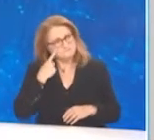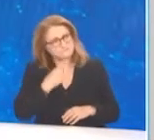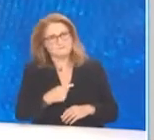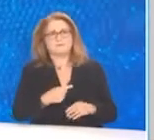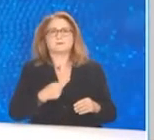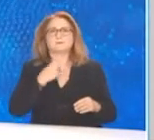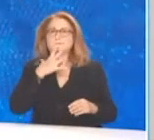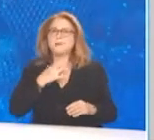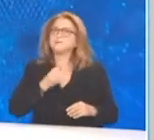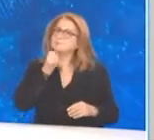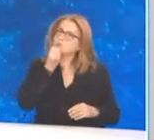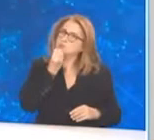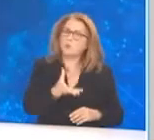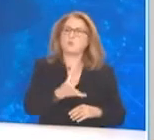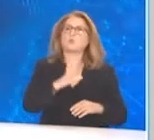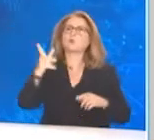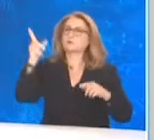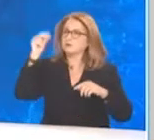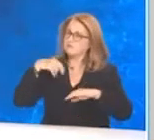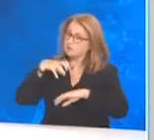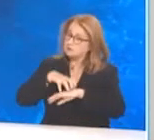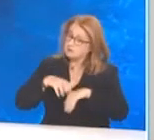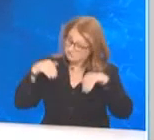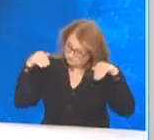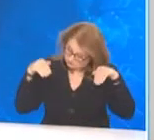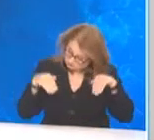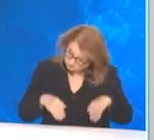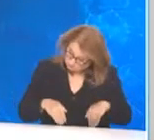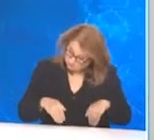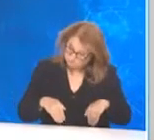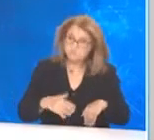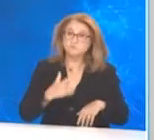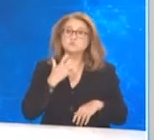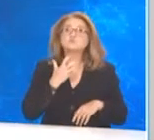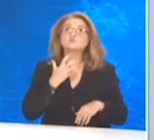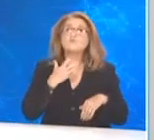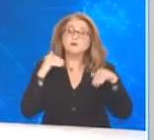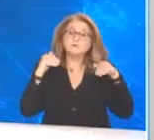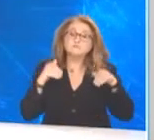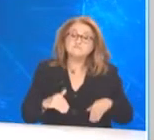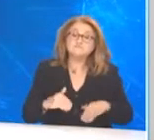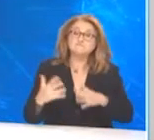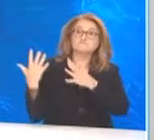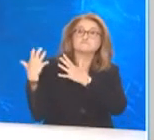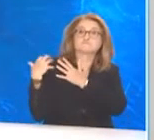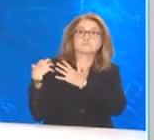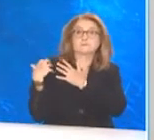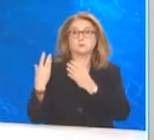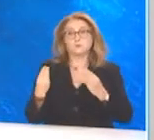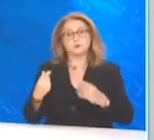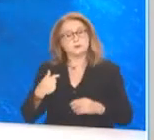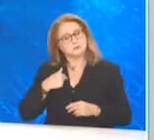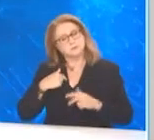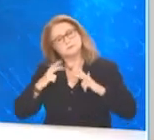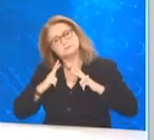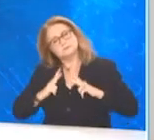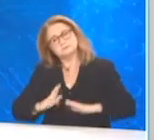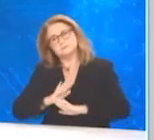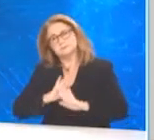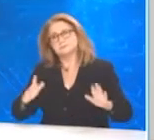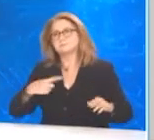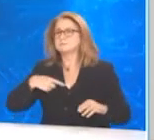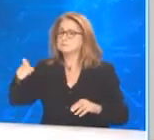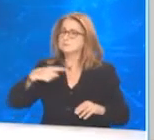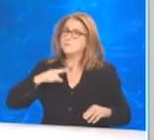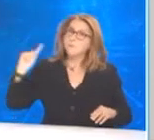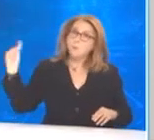τρόπο που αντιμετωπίζει με υπευθυνότητα, με συνέπεια, με εξαιρετική σοβαρότητα τα δεδομένα αυτά, και είναι πολύ σημαντικό ότι σε όλες τις